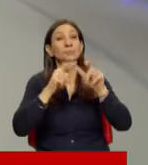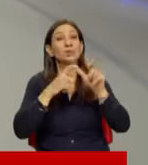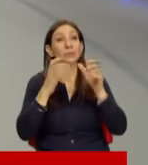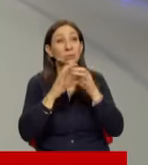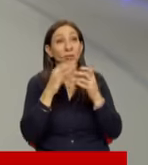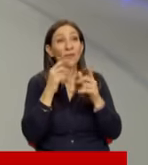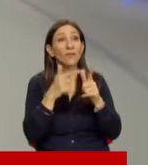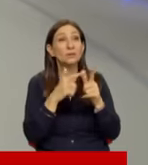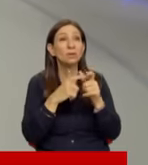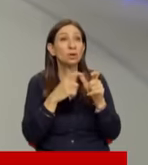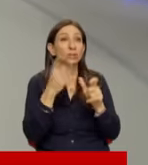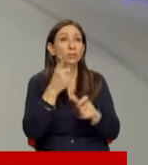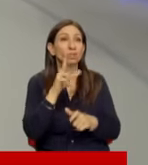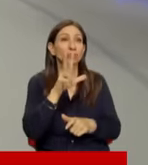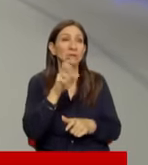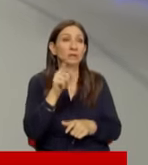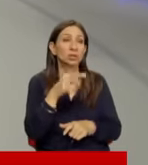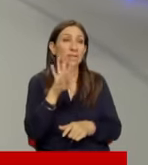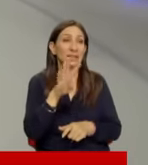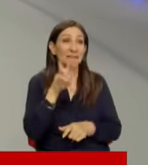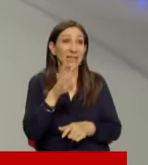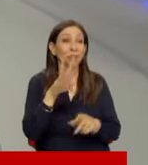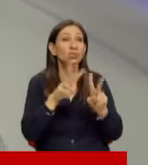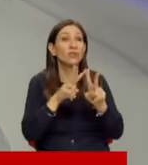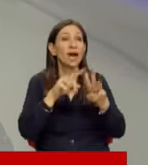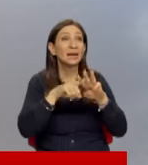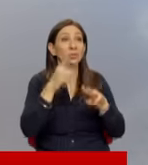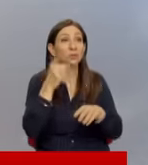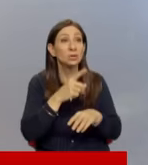konuşalım. Fatma Şahin %38,82. Muzaffer Ertürk